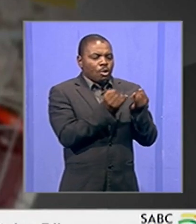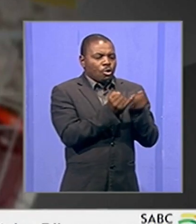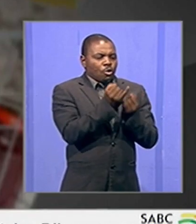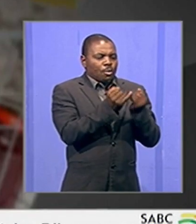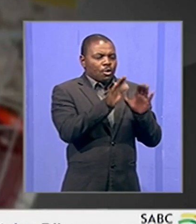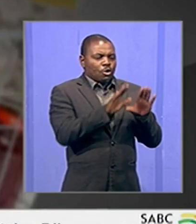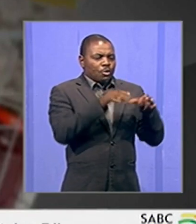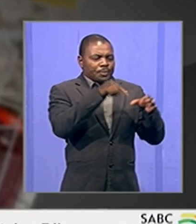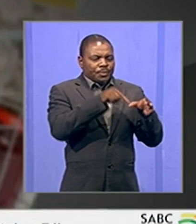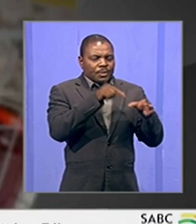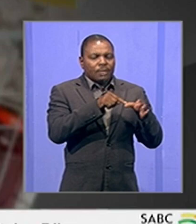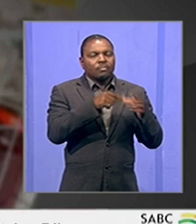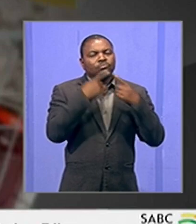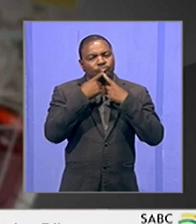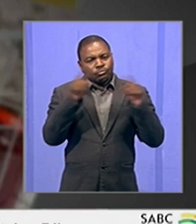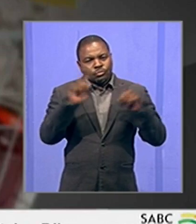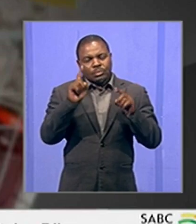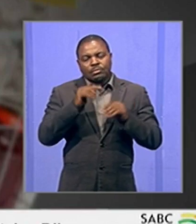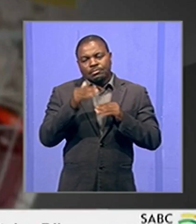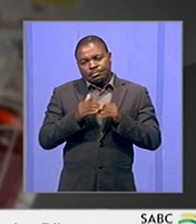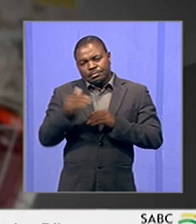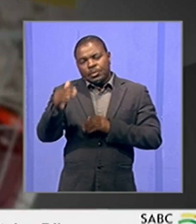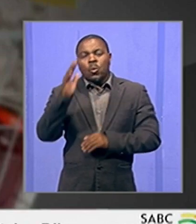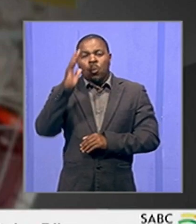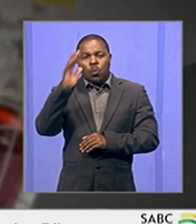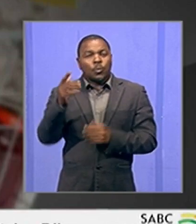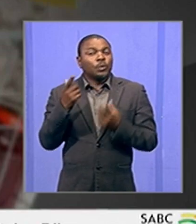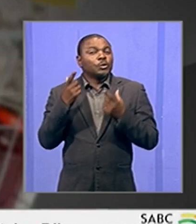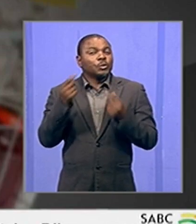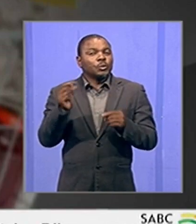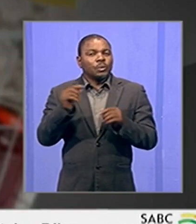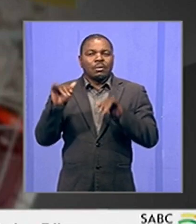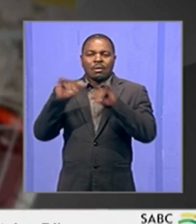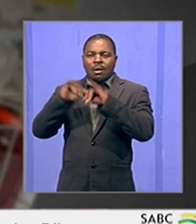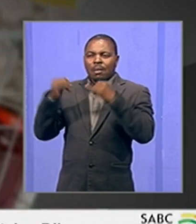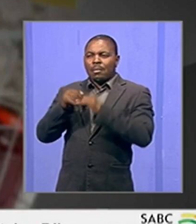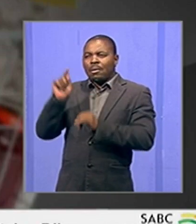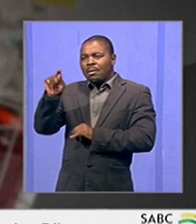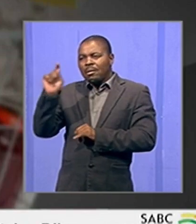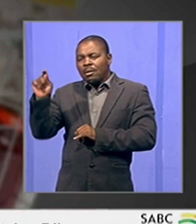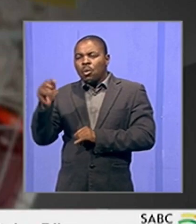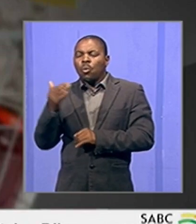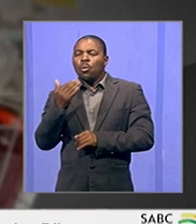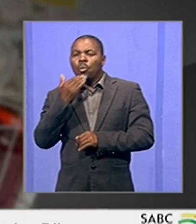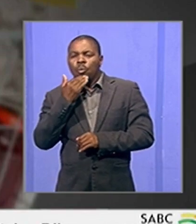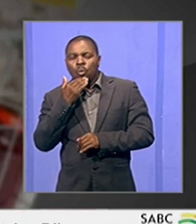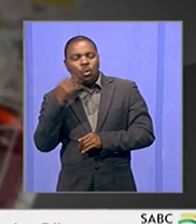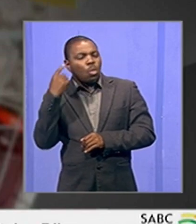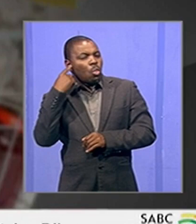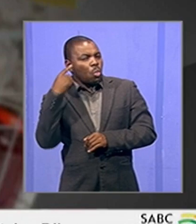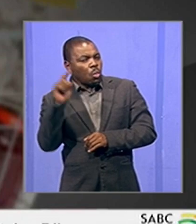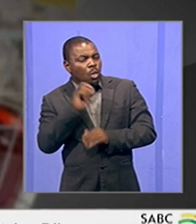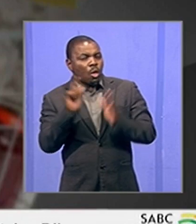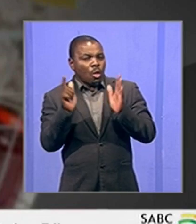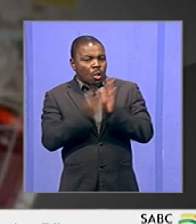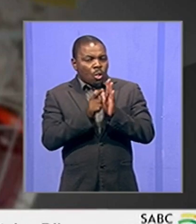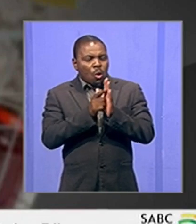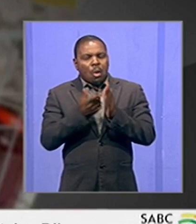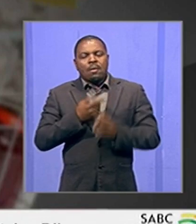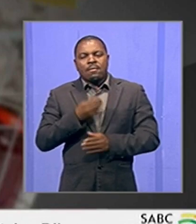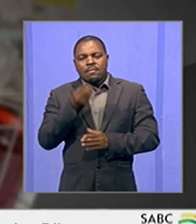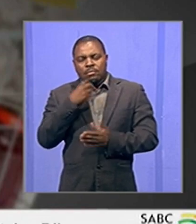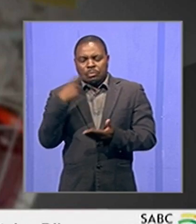gore Competition Commission e tišeletše gore e ya go tšea magato a thatana kgatlhanong le dikgwebo tšeo di